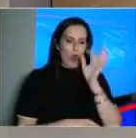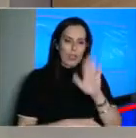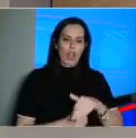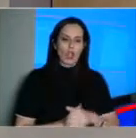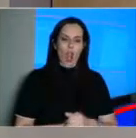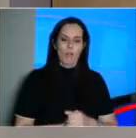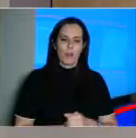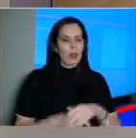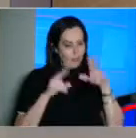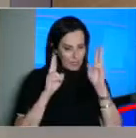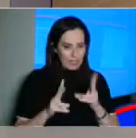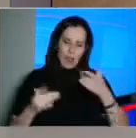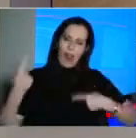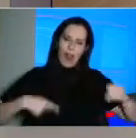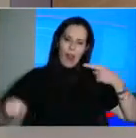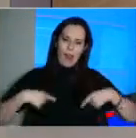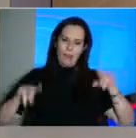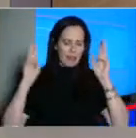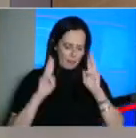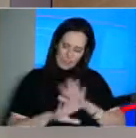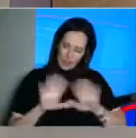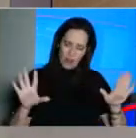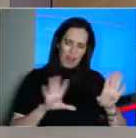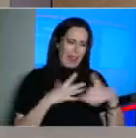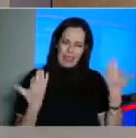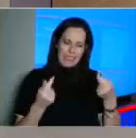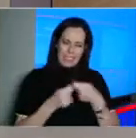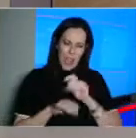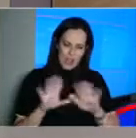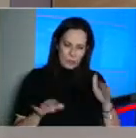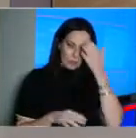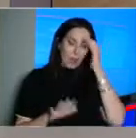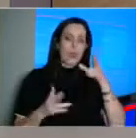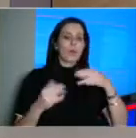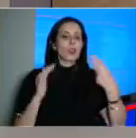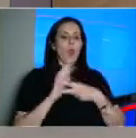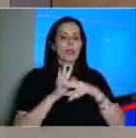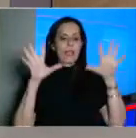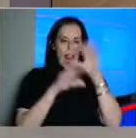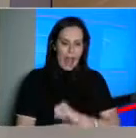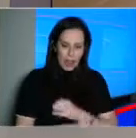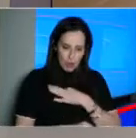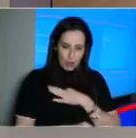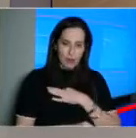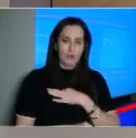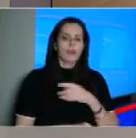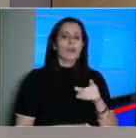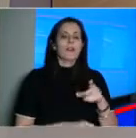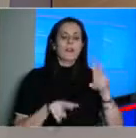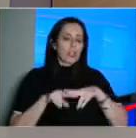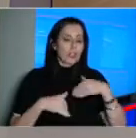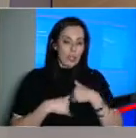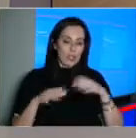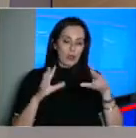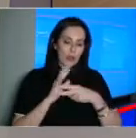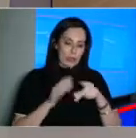טוב! ותפסיקו לתרץ תירוצים שחוקים וריקים מתוכן. אז מה יש לנו היום במשכן לילה? הפאנליסטית שתישאר איתי